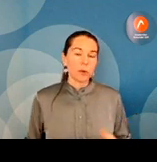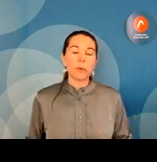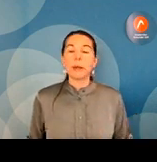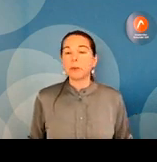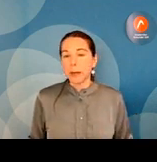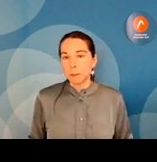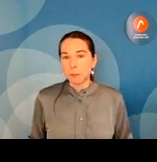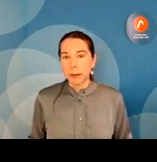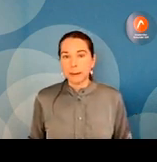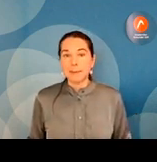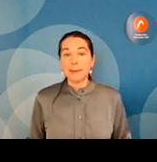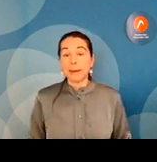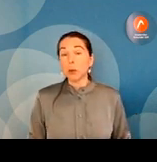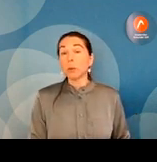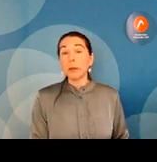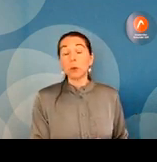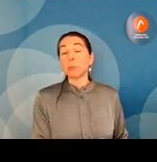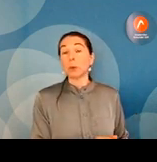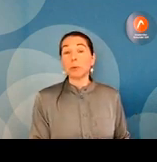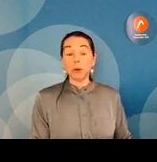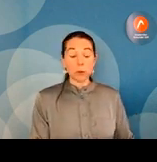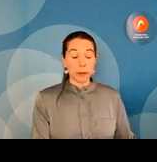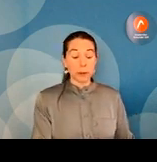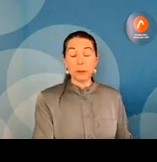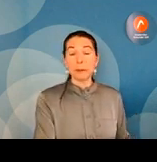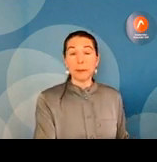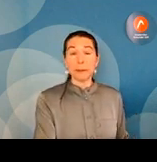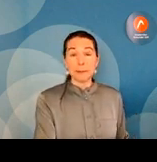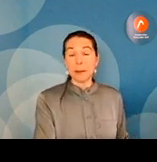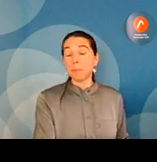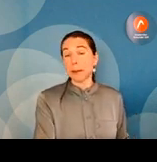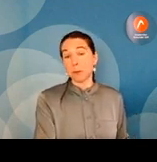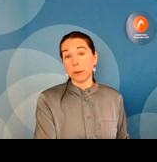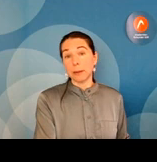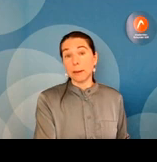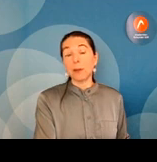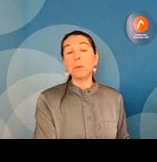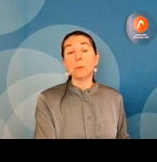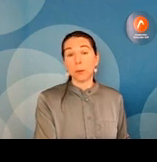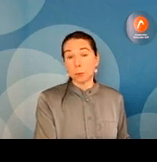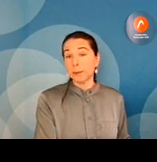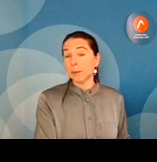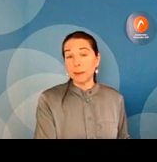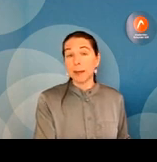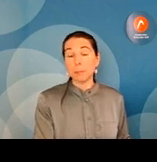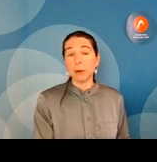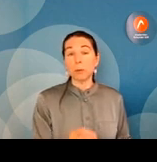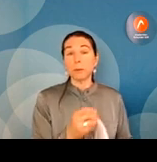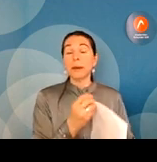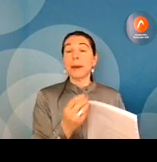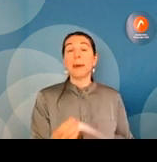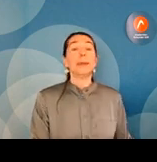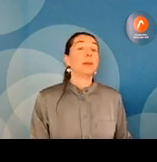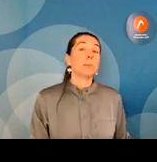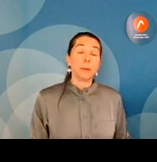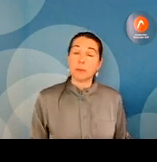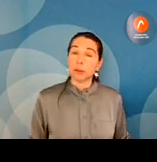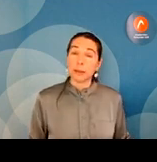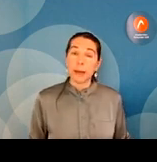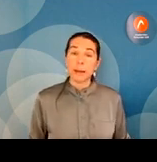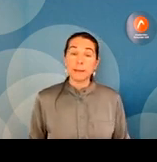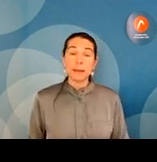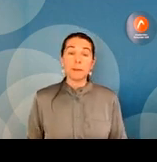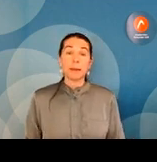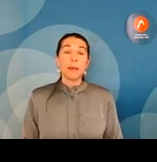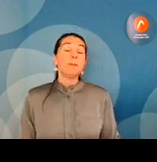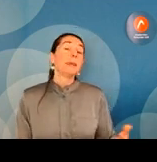de seniorers utträde från arbetsmarknaden ser lite olika ut beroende på var du arbetar. Till exempel är det så att i regioner går man tidigare i pension än inom